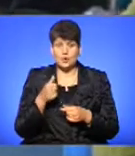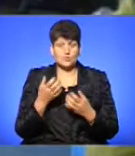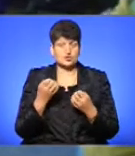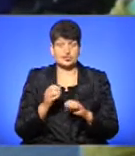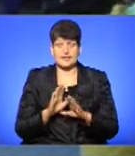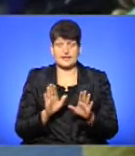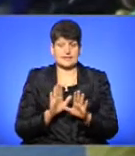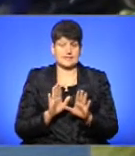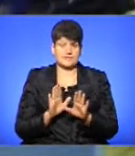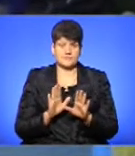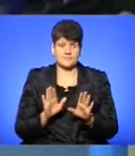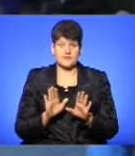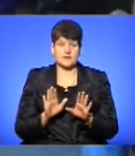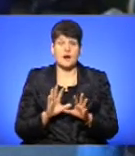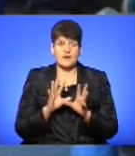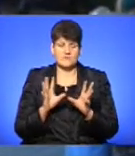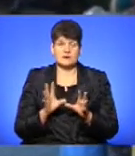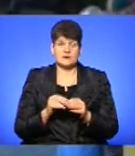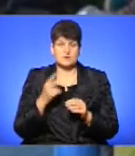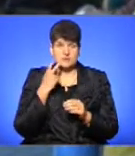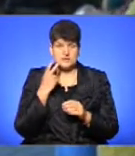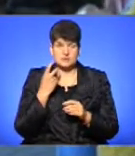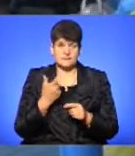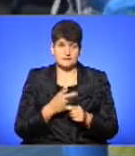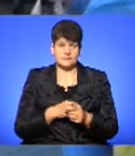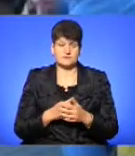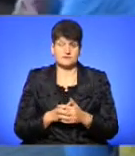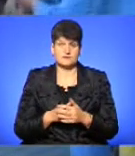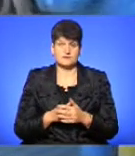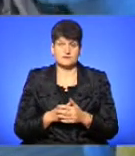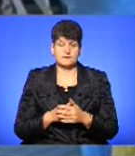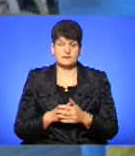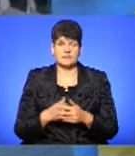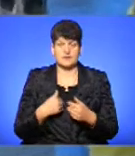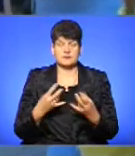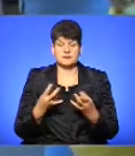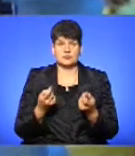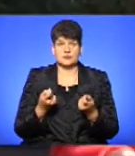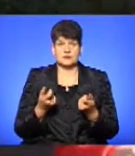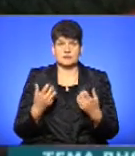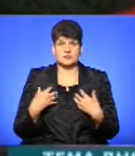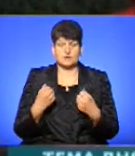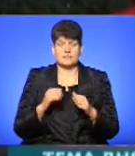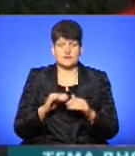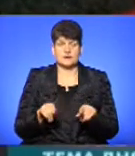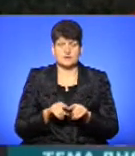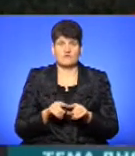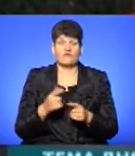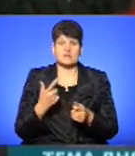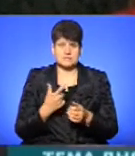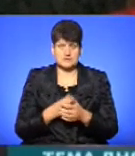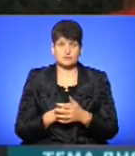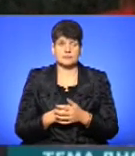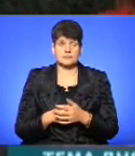ні. Ще не це. Але так, то завжди був. Воно трошки потрібно для здоров'я, діти теж. Вакцинуємося. Цьогоріч